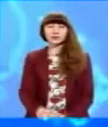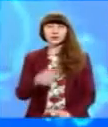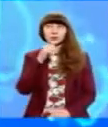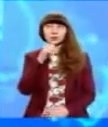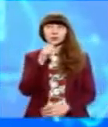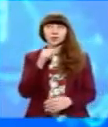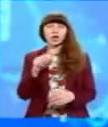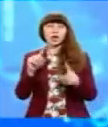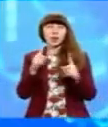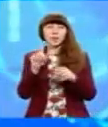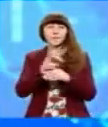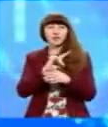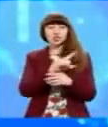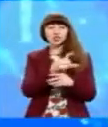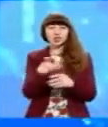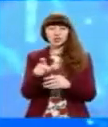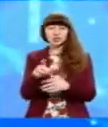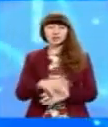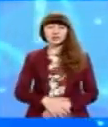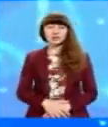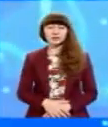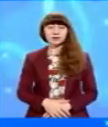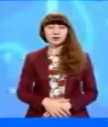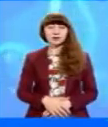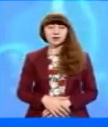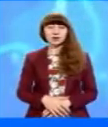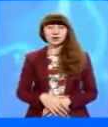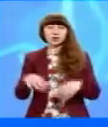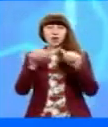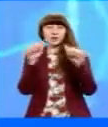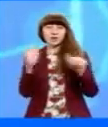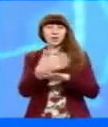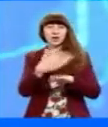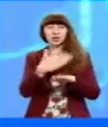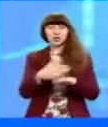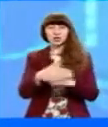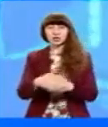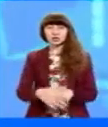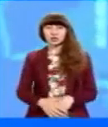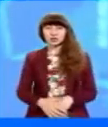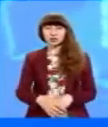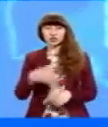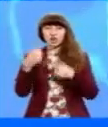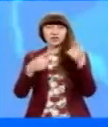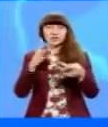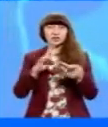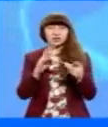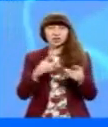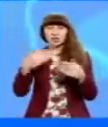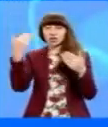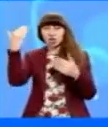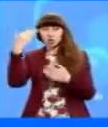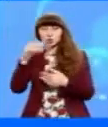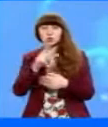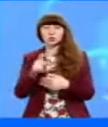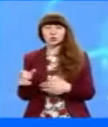Қостанайда онлайн несие рәсімдеу арқылы қазақстандықтарды 26 миллион теңгеге сазға отырғызған алаяқтар ұсталды. Бұл